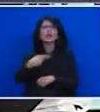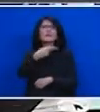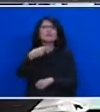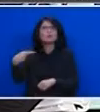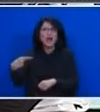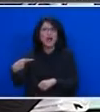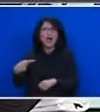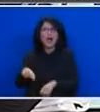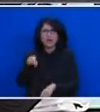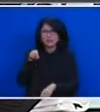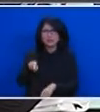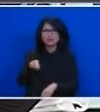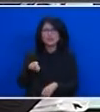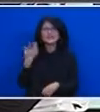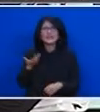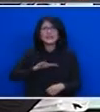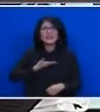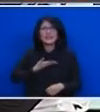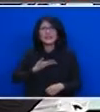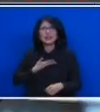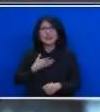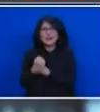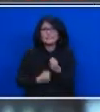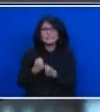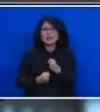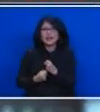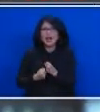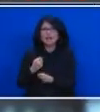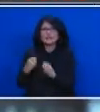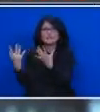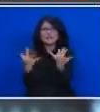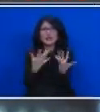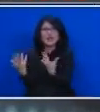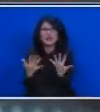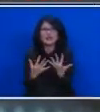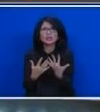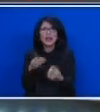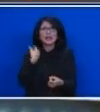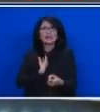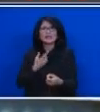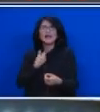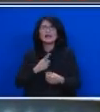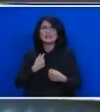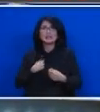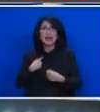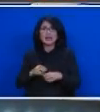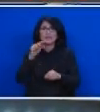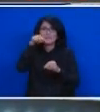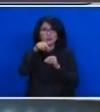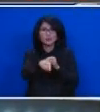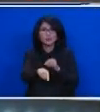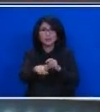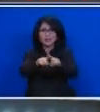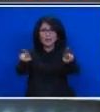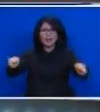Nah di sinilah saya ingin peran serta aktif masyarakat untuk ikut bahkan kita terjun ke lapangan bukan hanya di